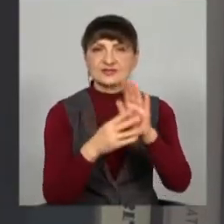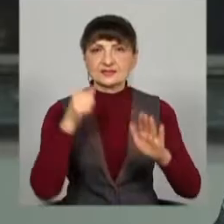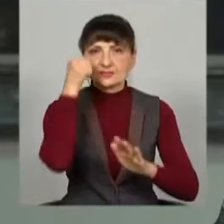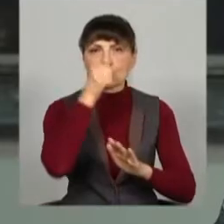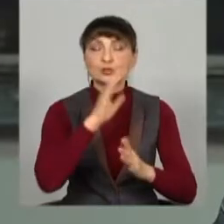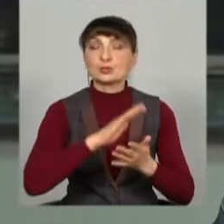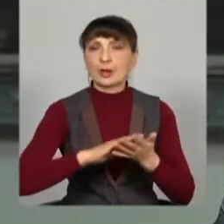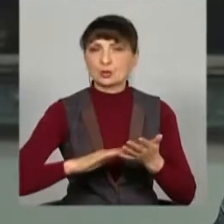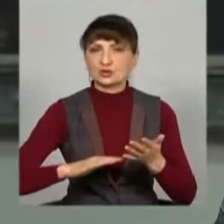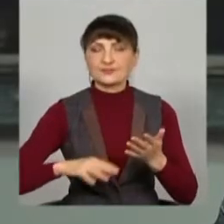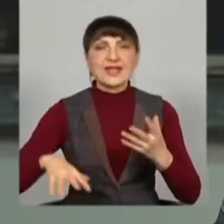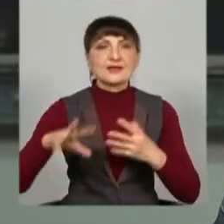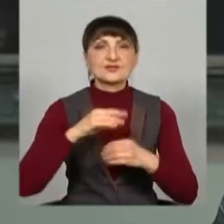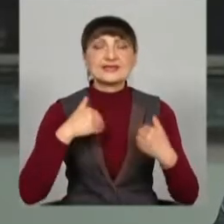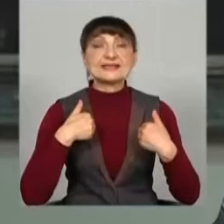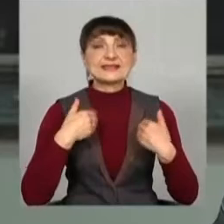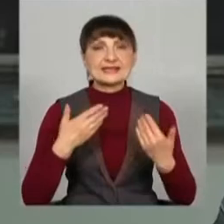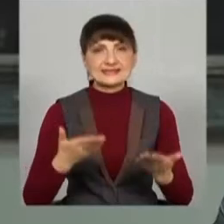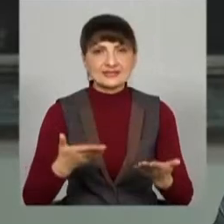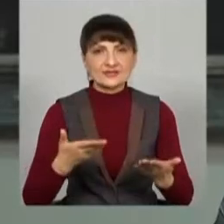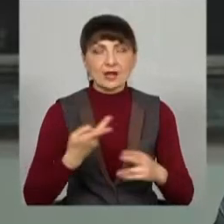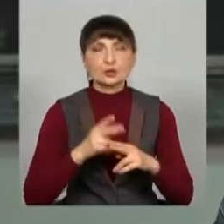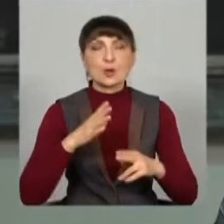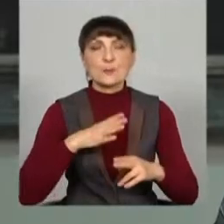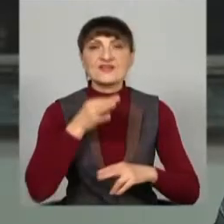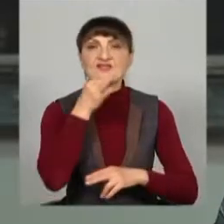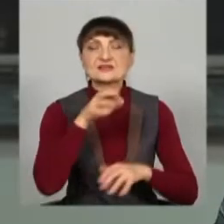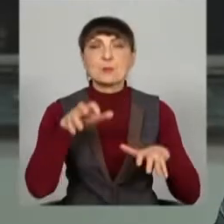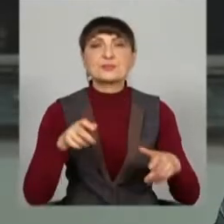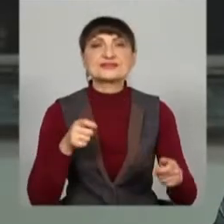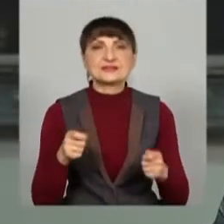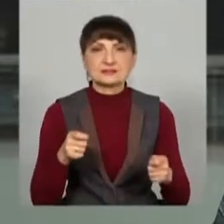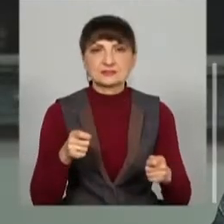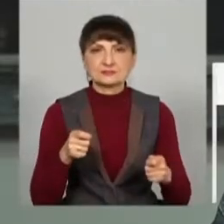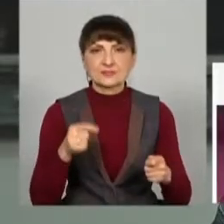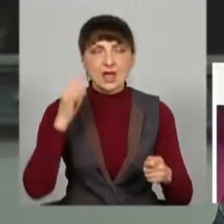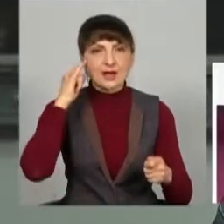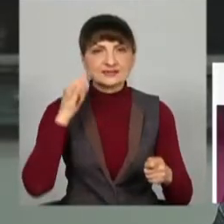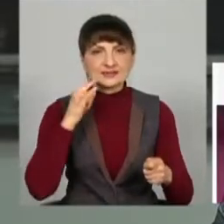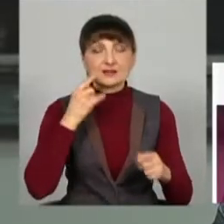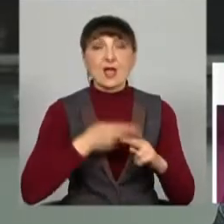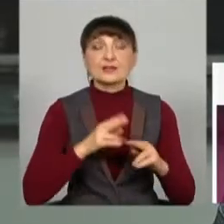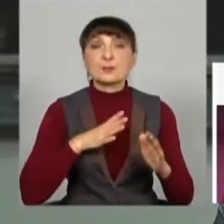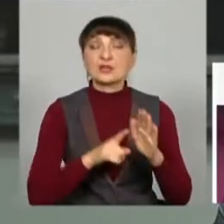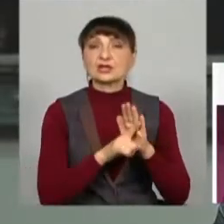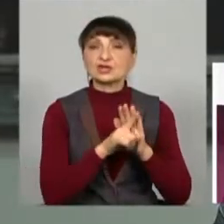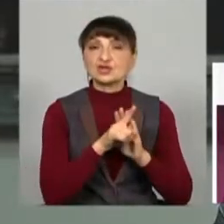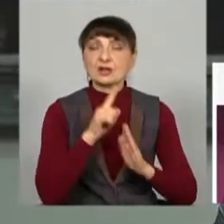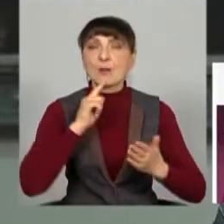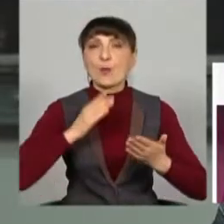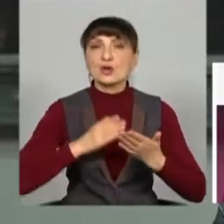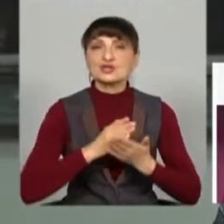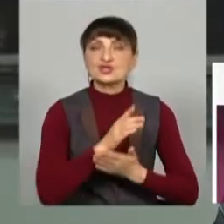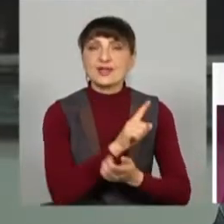году. Все инициативы, которые были высказаны президентом нашего государства, это было начало политических